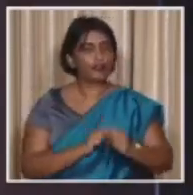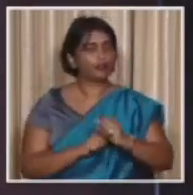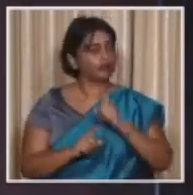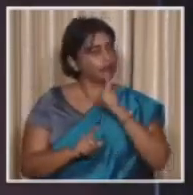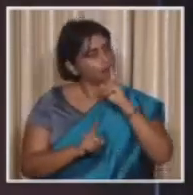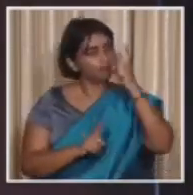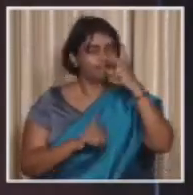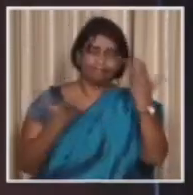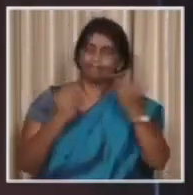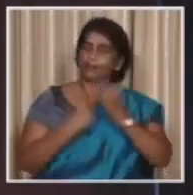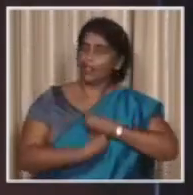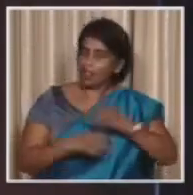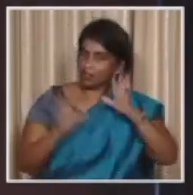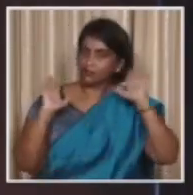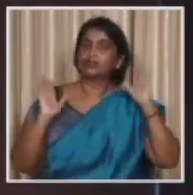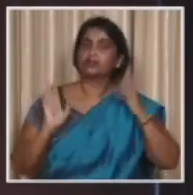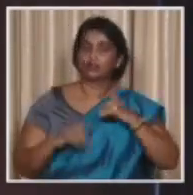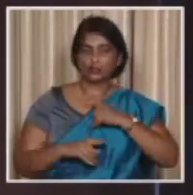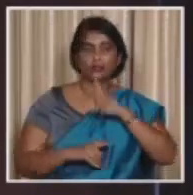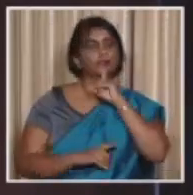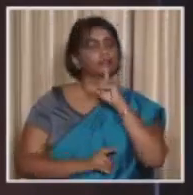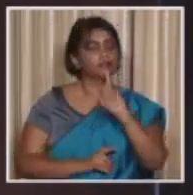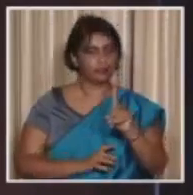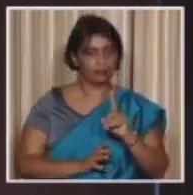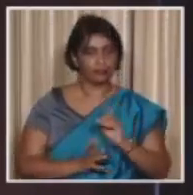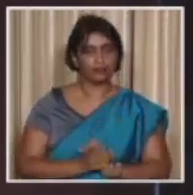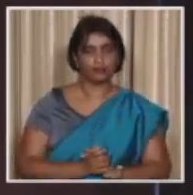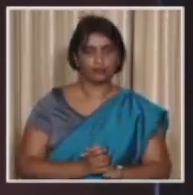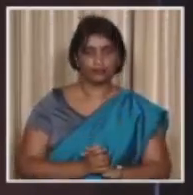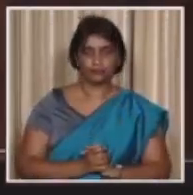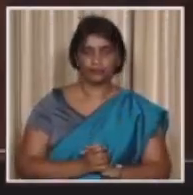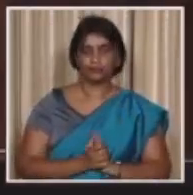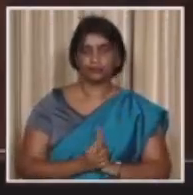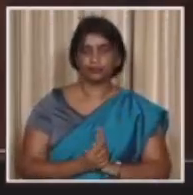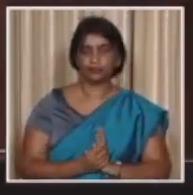දෙකෙන්යක් ඉවර කරගන්නවාමයි කියන එක අපි පැහැදිලිව කියන්න ඕන. බොහොම ස්තුතියි ගරු මන්ත්‍රීතුමා.